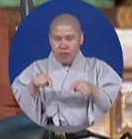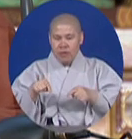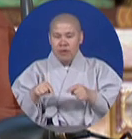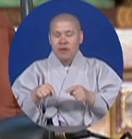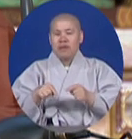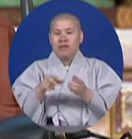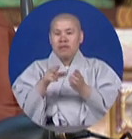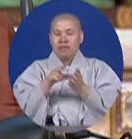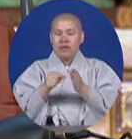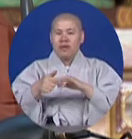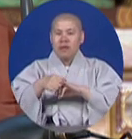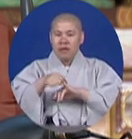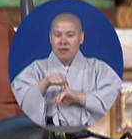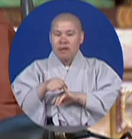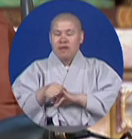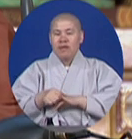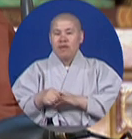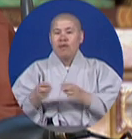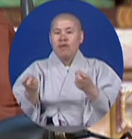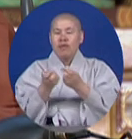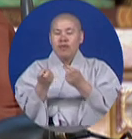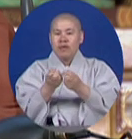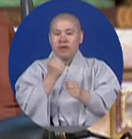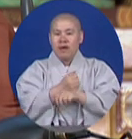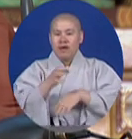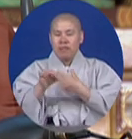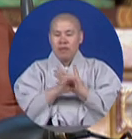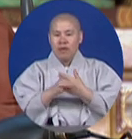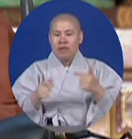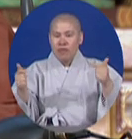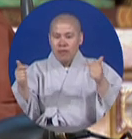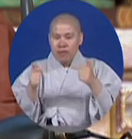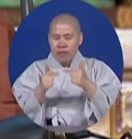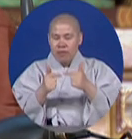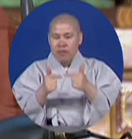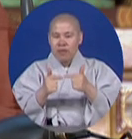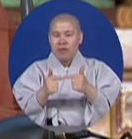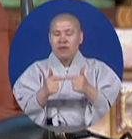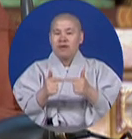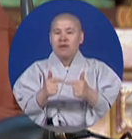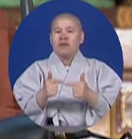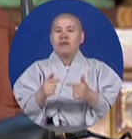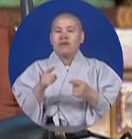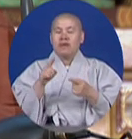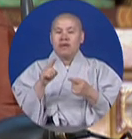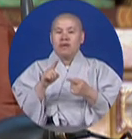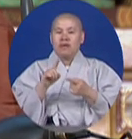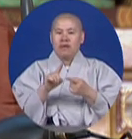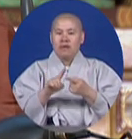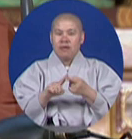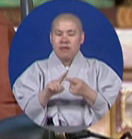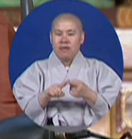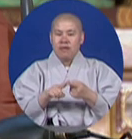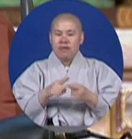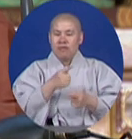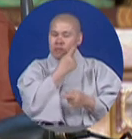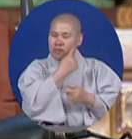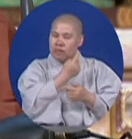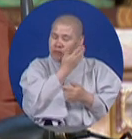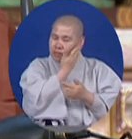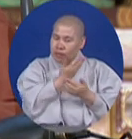장애를 어떻게 하면 소멸하는가. 이게 아주 중요한 문제인데요. 그래서